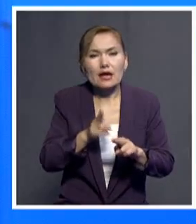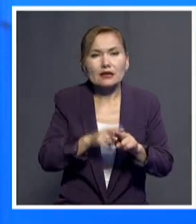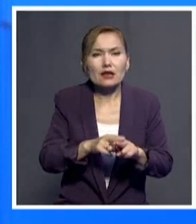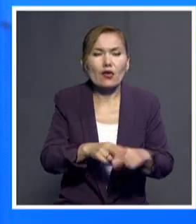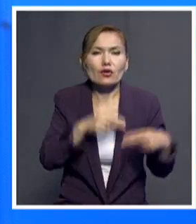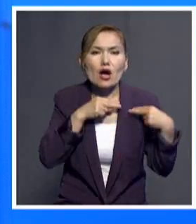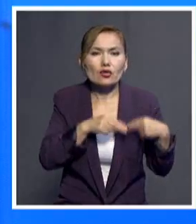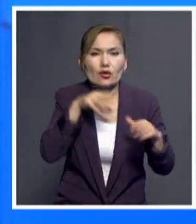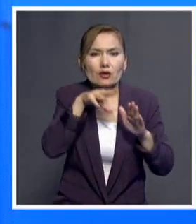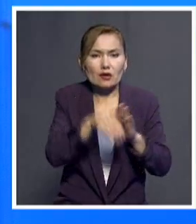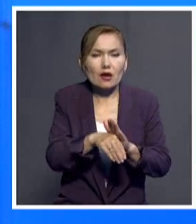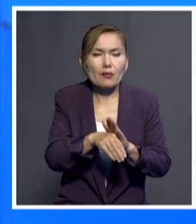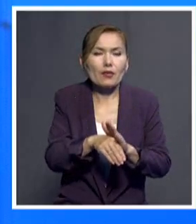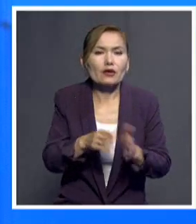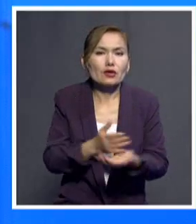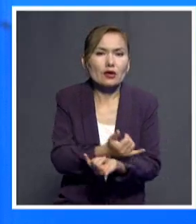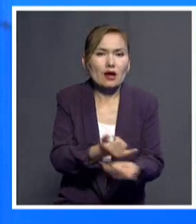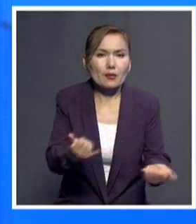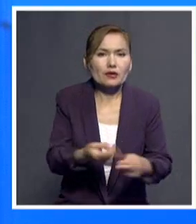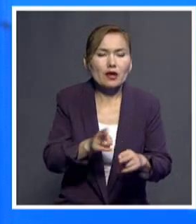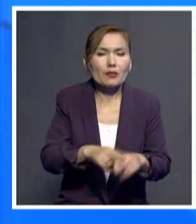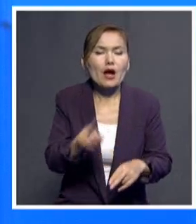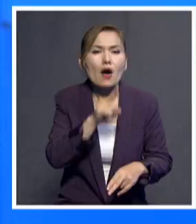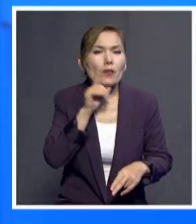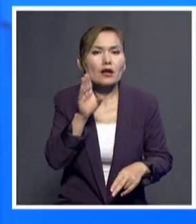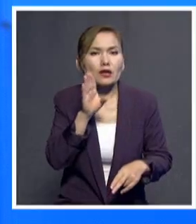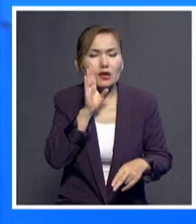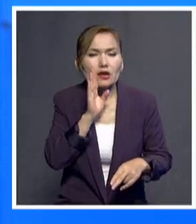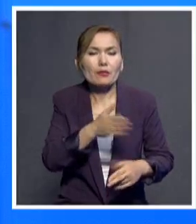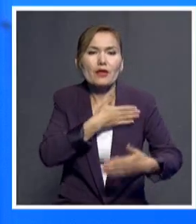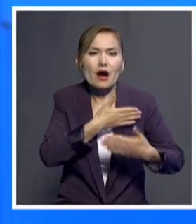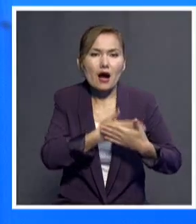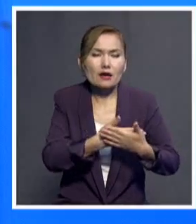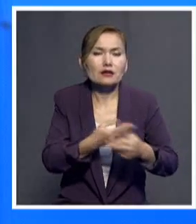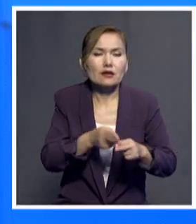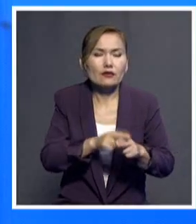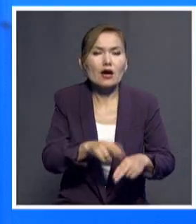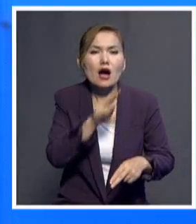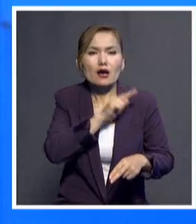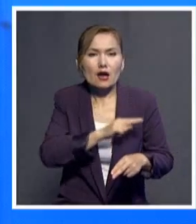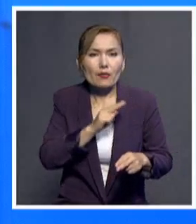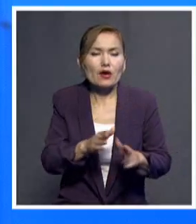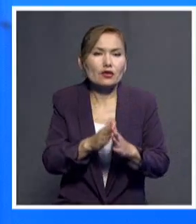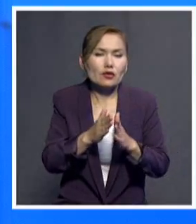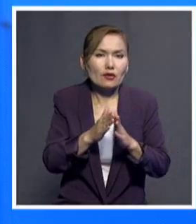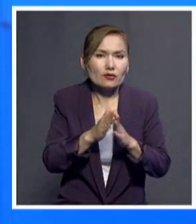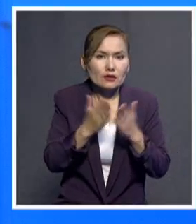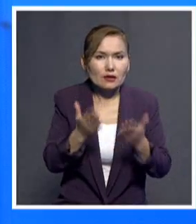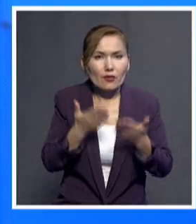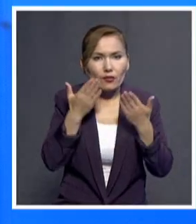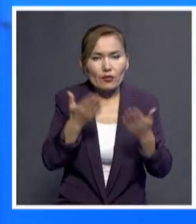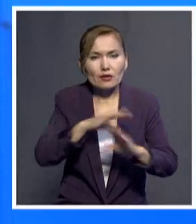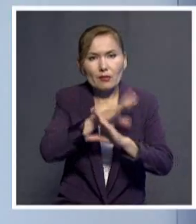қатарына қосылу үшін қызмет ету. Арман Асқақ бойжеткеннің тынымсыз тірлігі туралы алматылық тілшіміз Нұрлан Асқарұлы айтады.